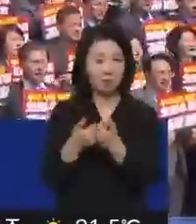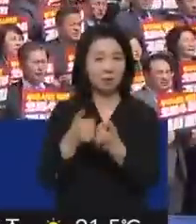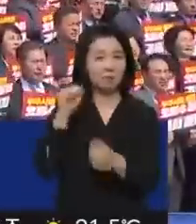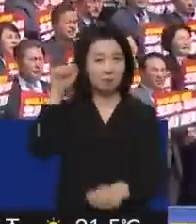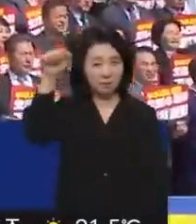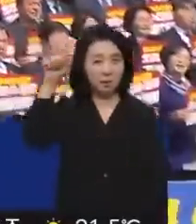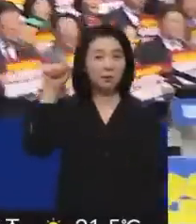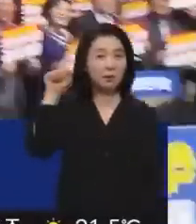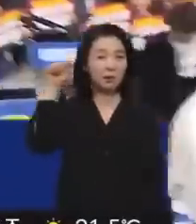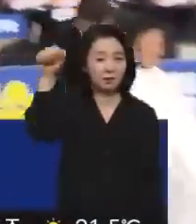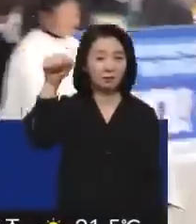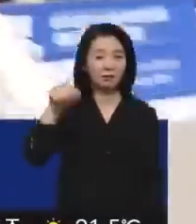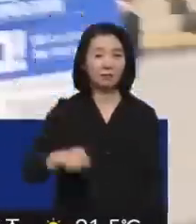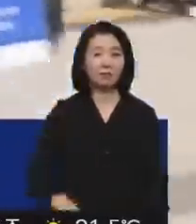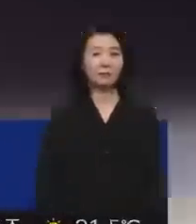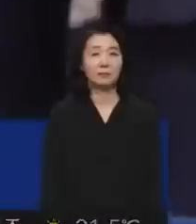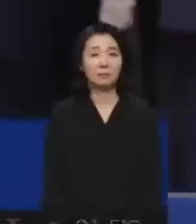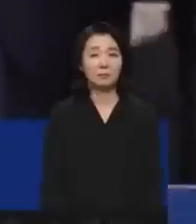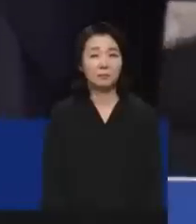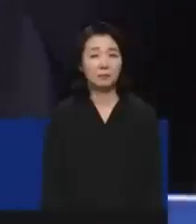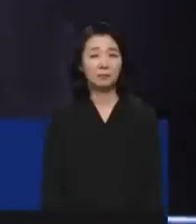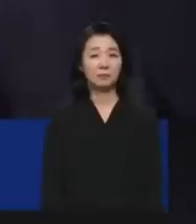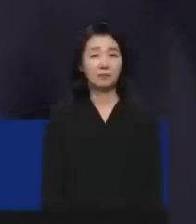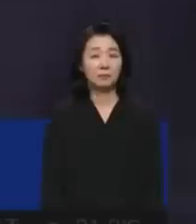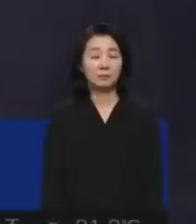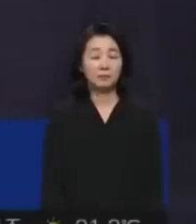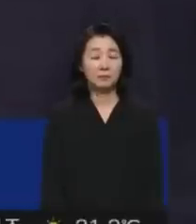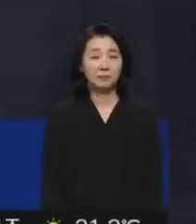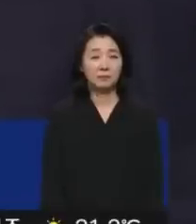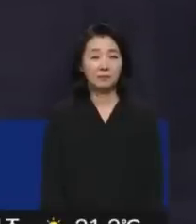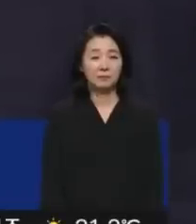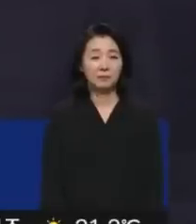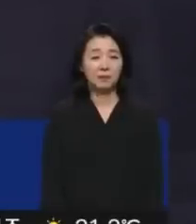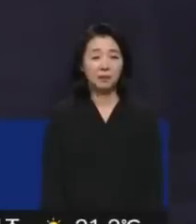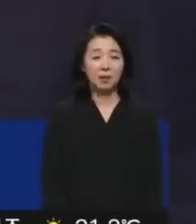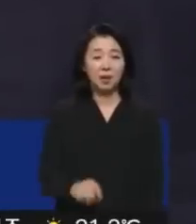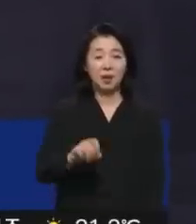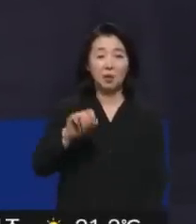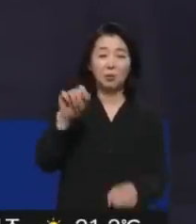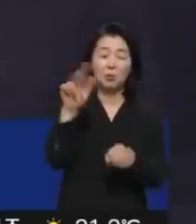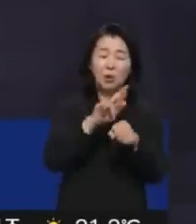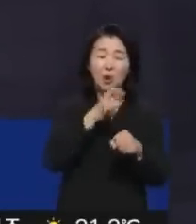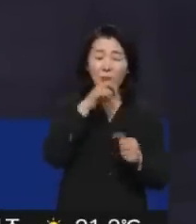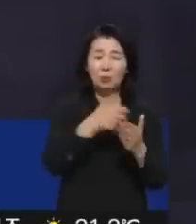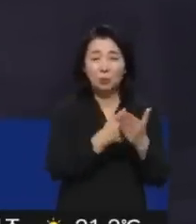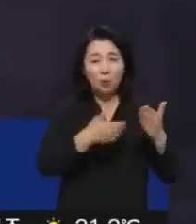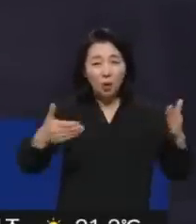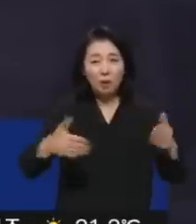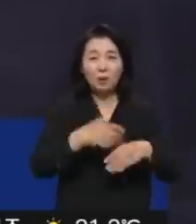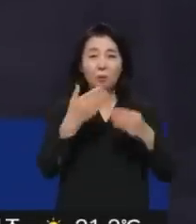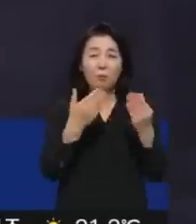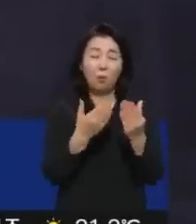반대한다! 반대한다! 후쿠시마 원전 오염수 해양 방출 계획을